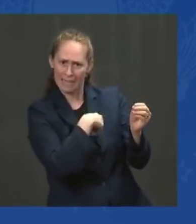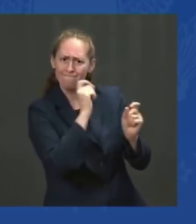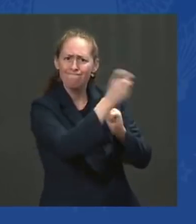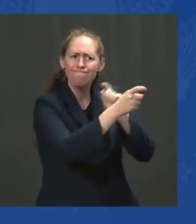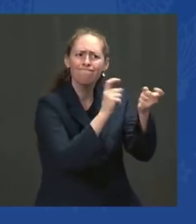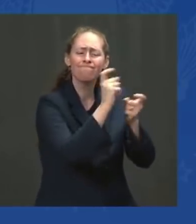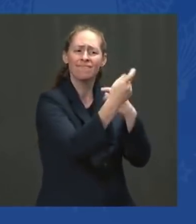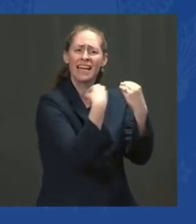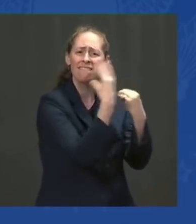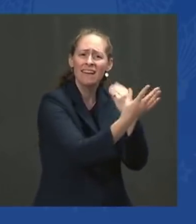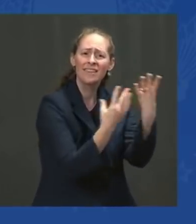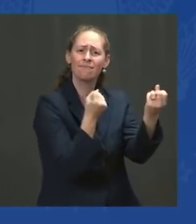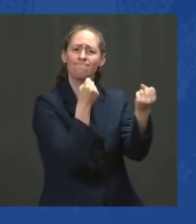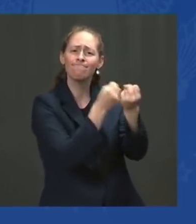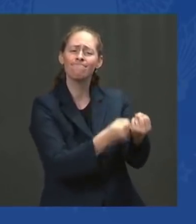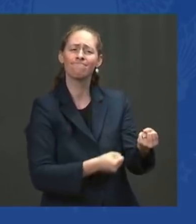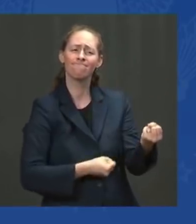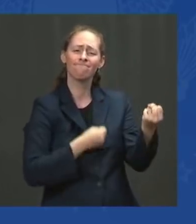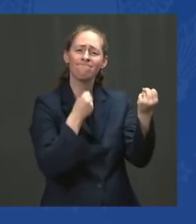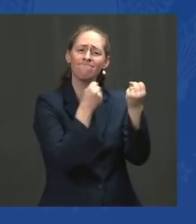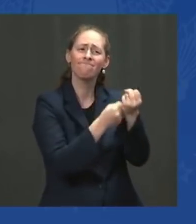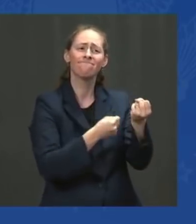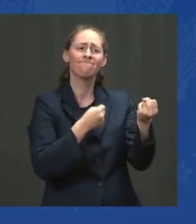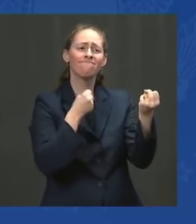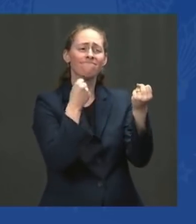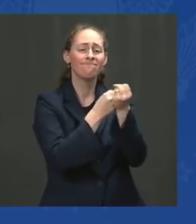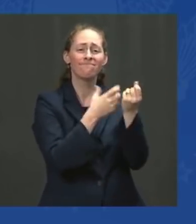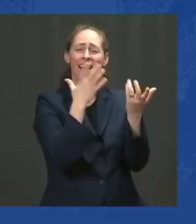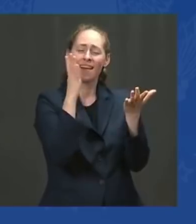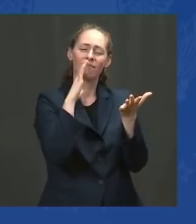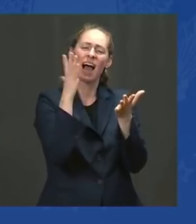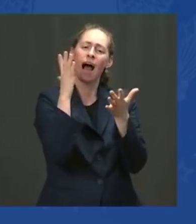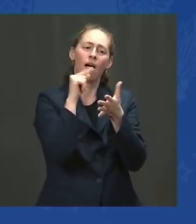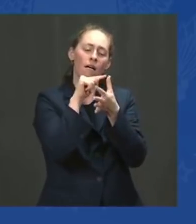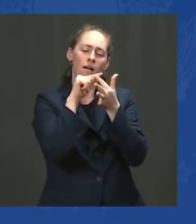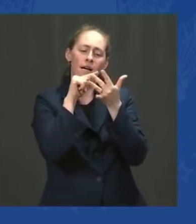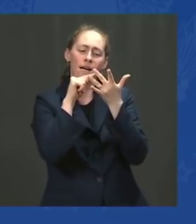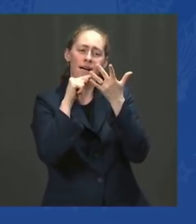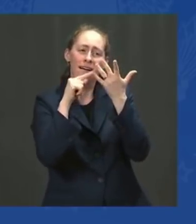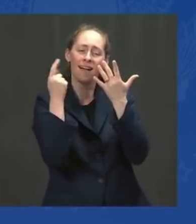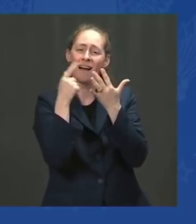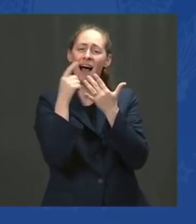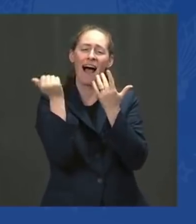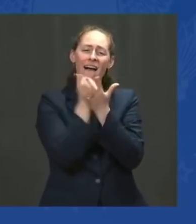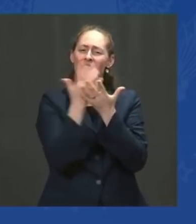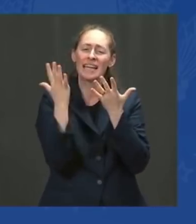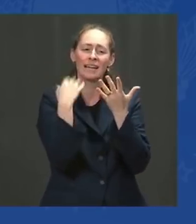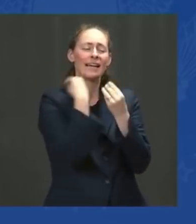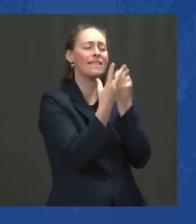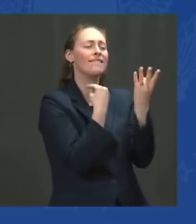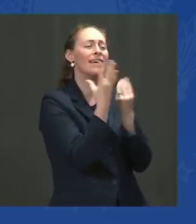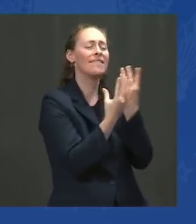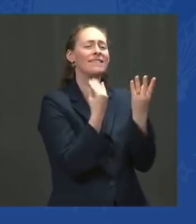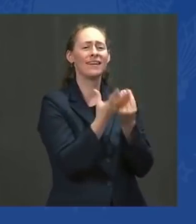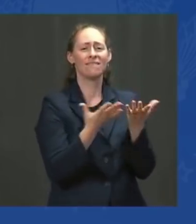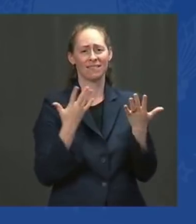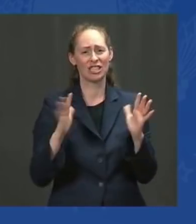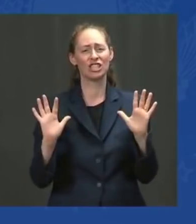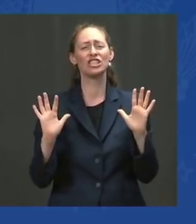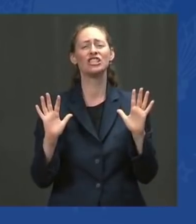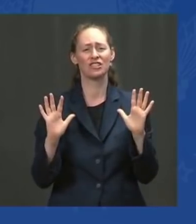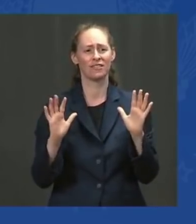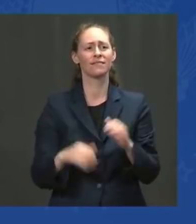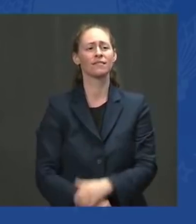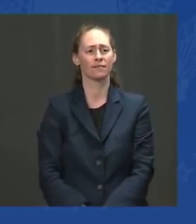在这一切没有，如果没有一个当地强有力的政权的一个基础，这一切都